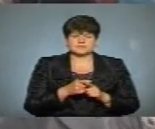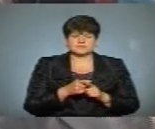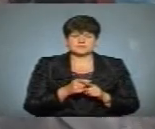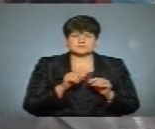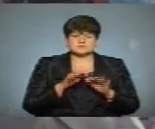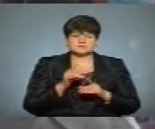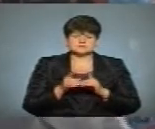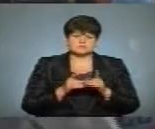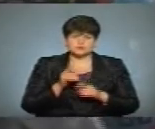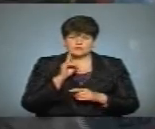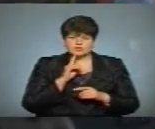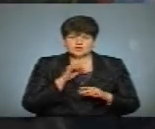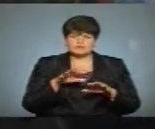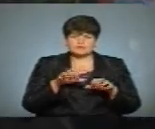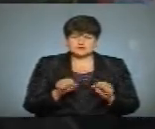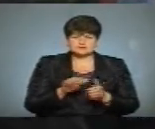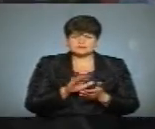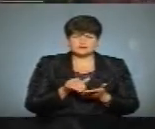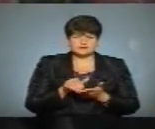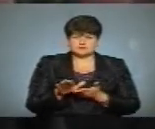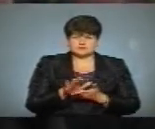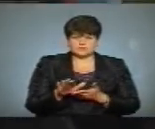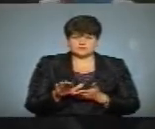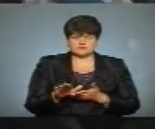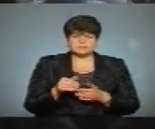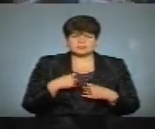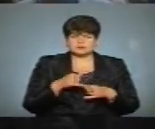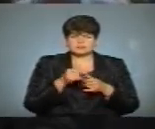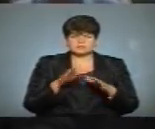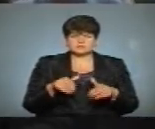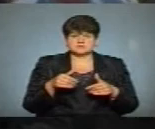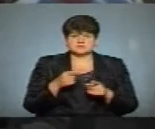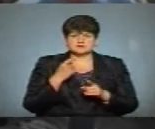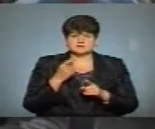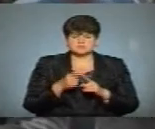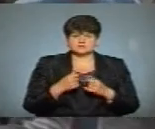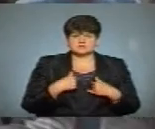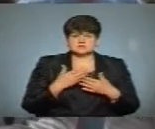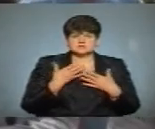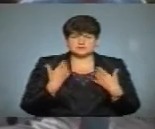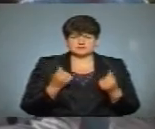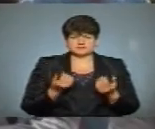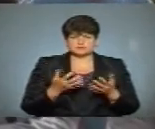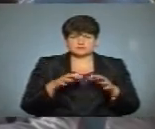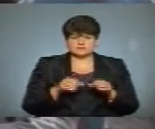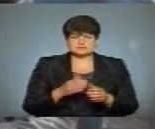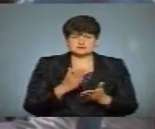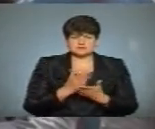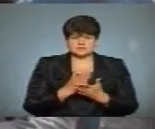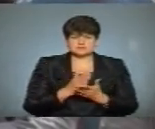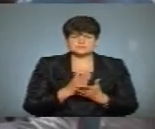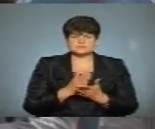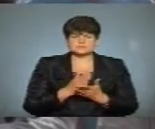оформлення. Поки власник не відмовить, громада Буцнівська. До тих пір ми не можемо дати вам відповідь, що в нас його немає, тому що власник є.